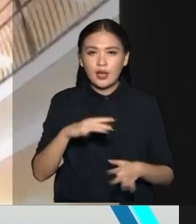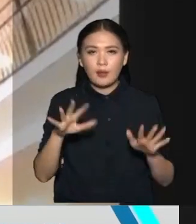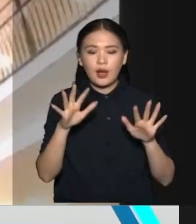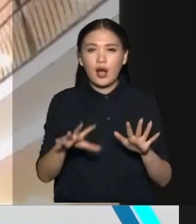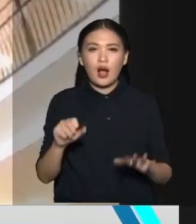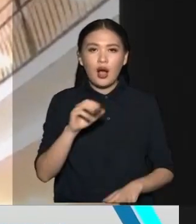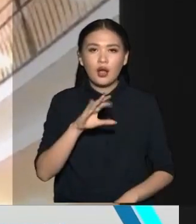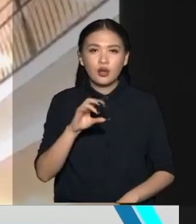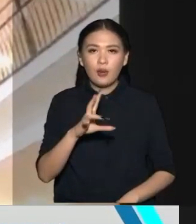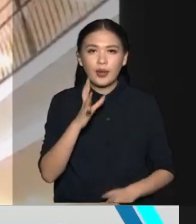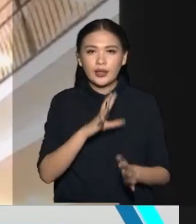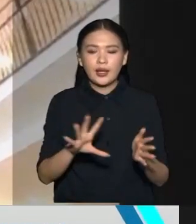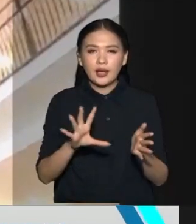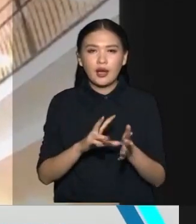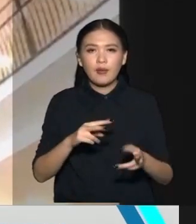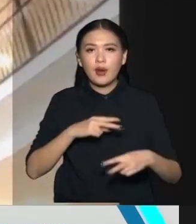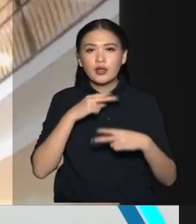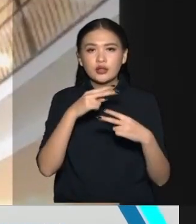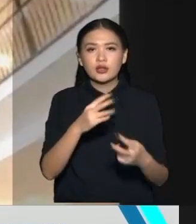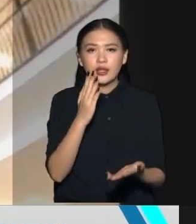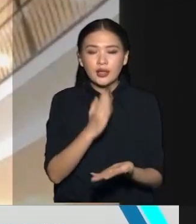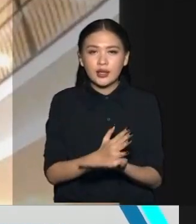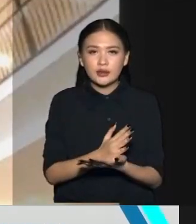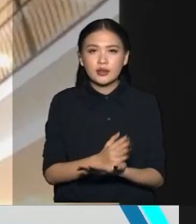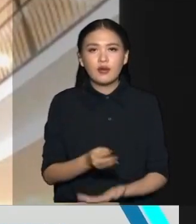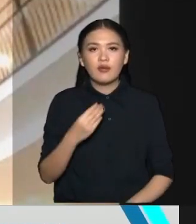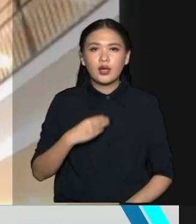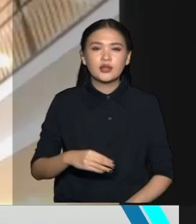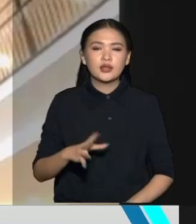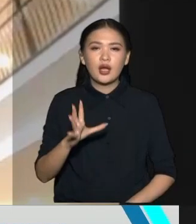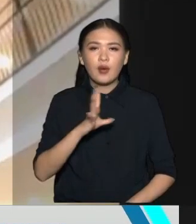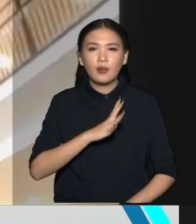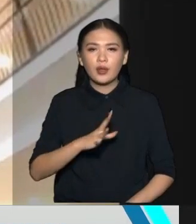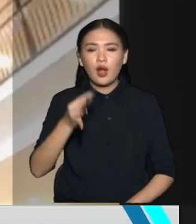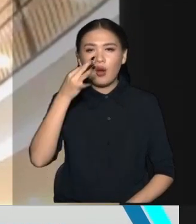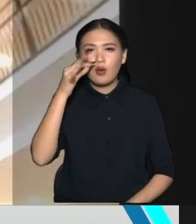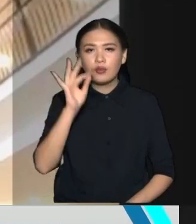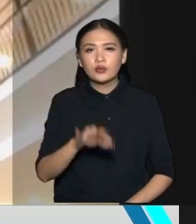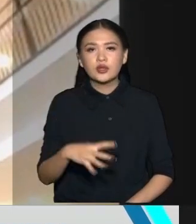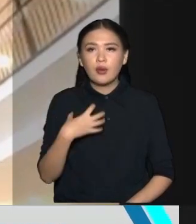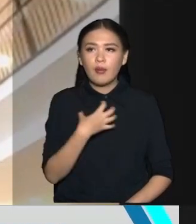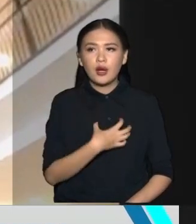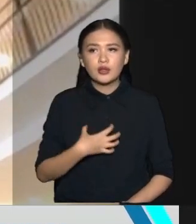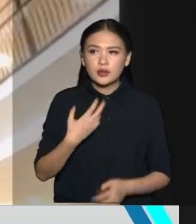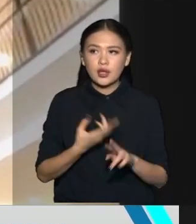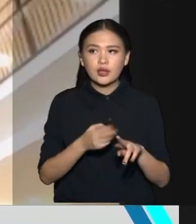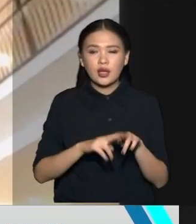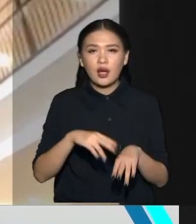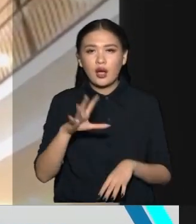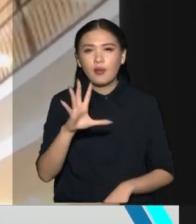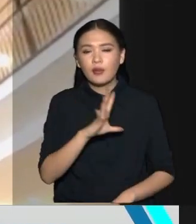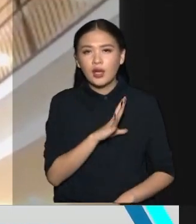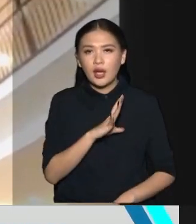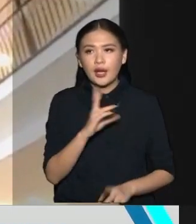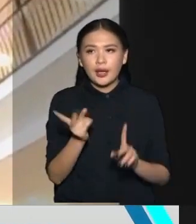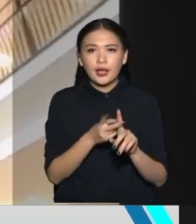атом энергетикасына үлкен мән беріп жатыр. Сондықтан Францияның тәжірибесі біз үшін өте маңызды, ол бір. Ал